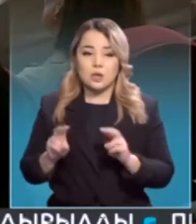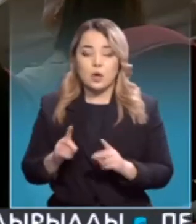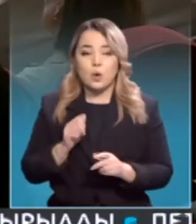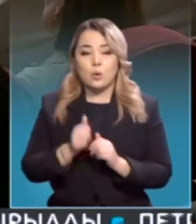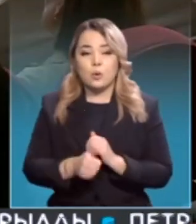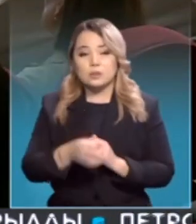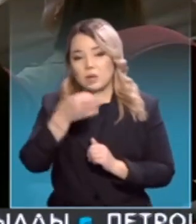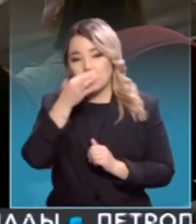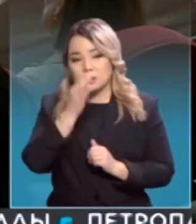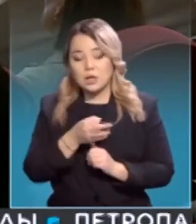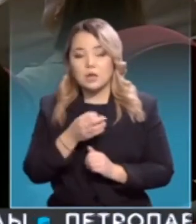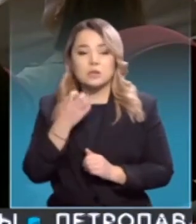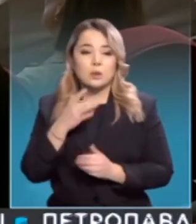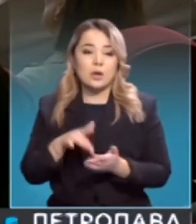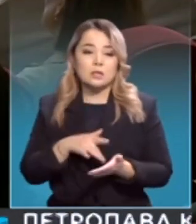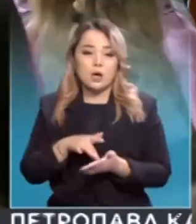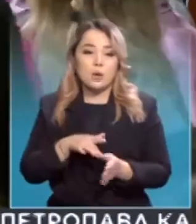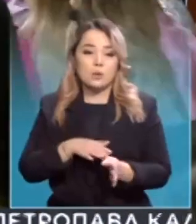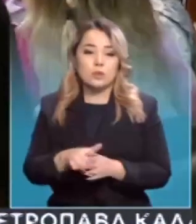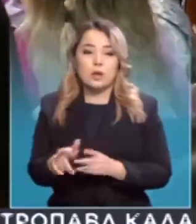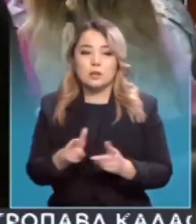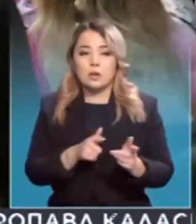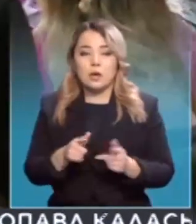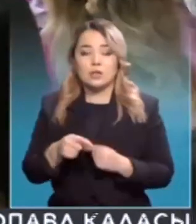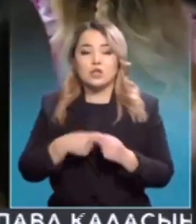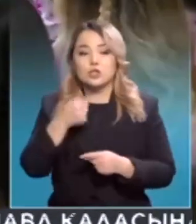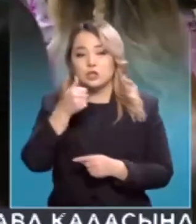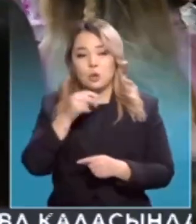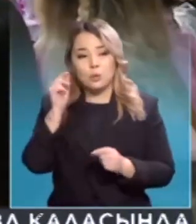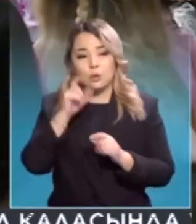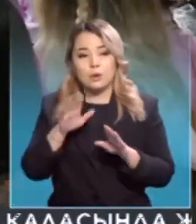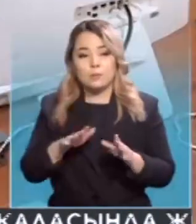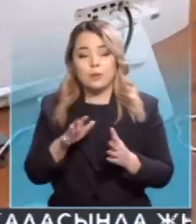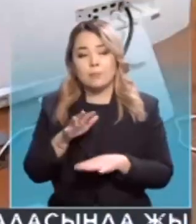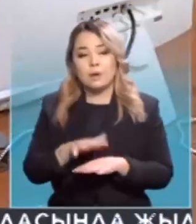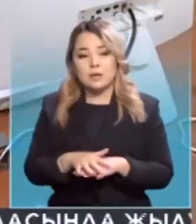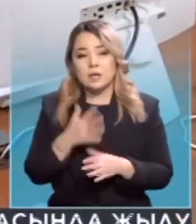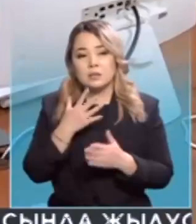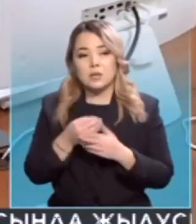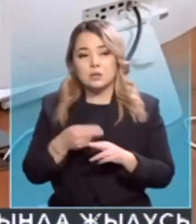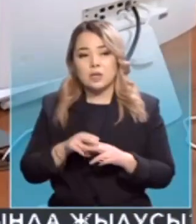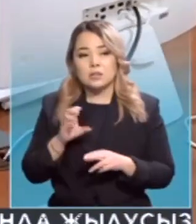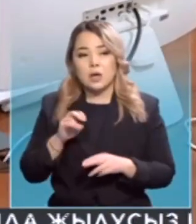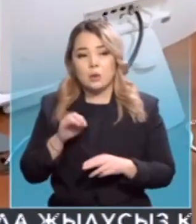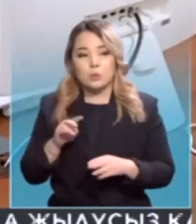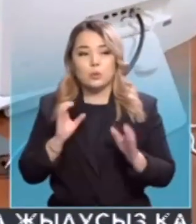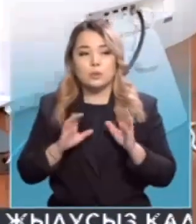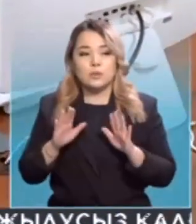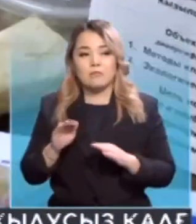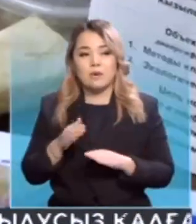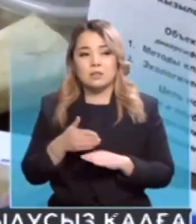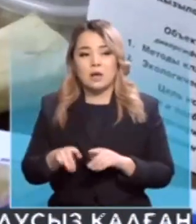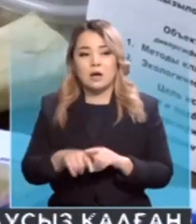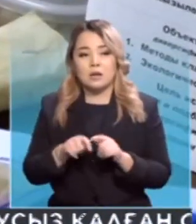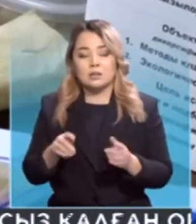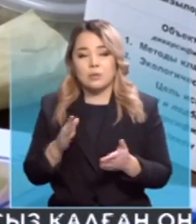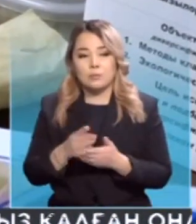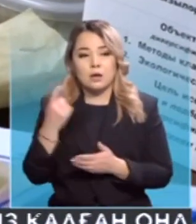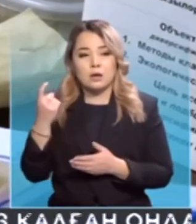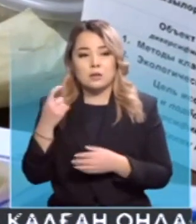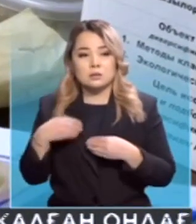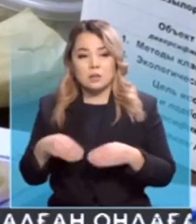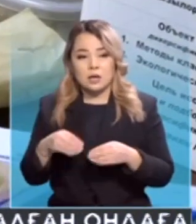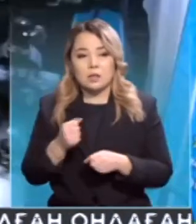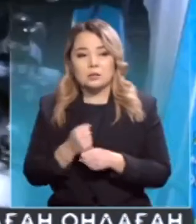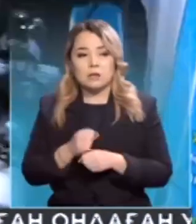озық тәжірибесі енді Сыр өңірінде жүзеге аспақ. Келер жылы оқу орнының базасынан Сеул университетінің филиалы ашылады. Сондай-ақ аграрлы